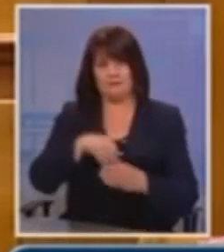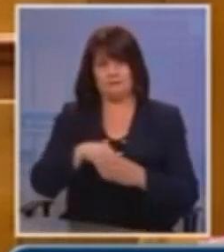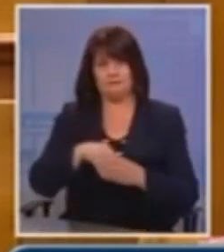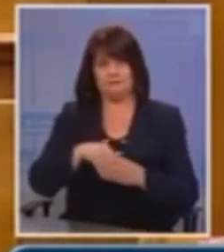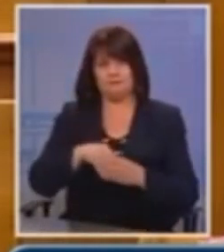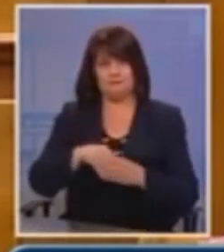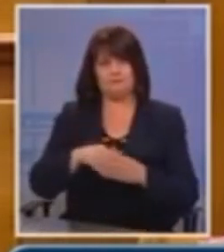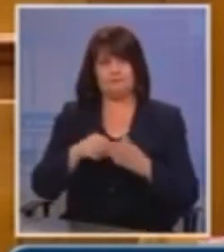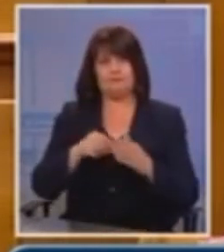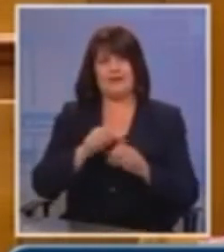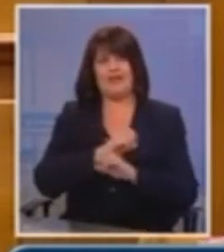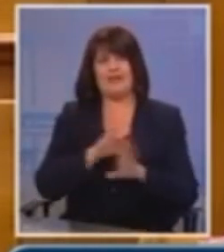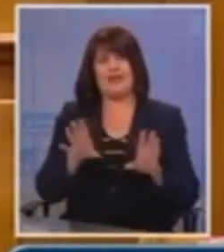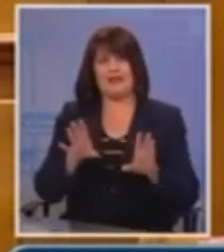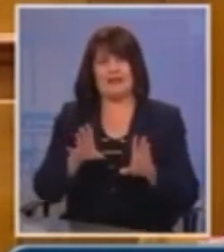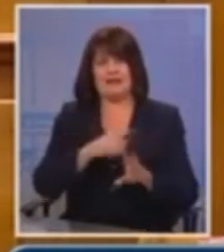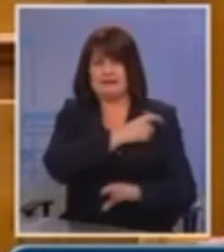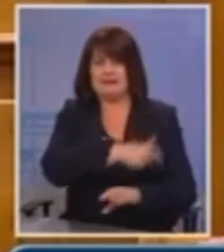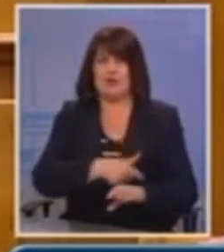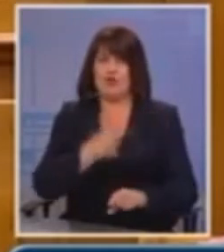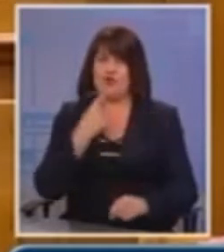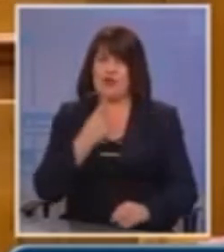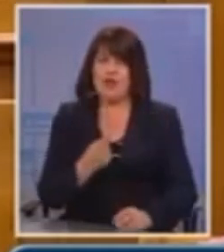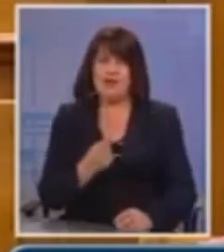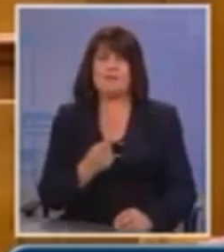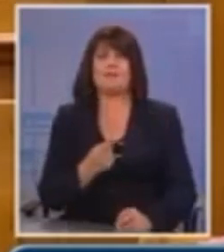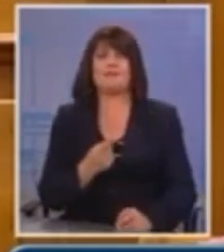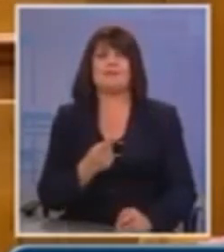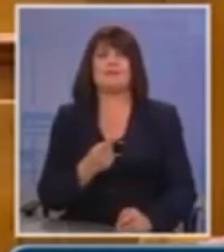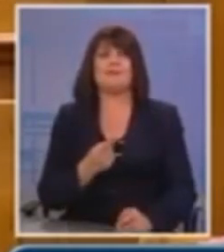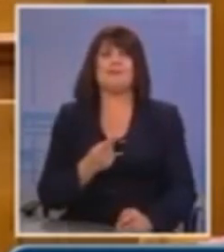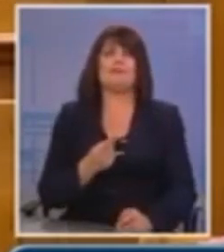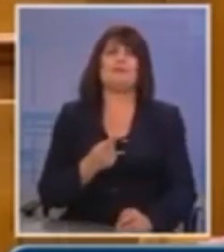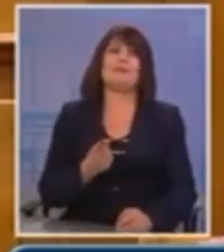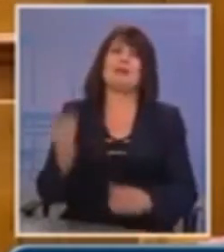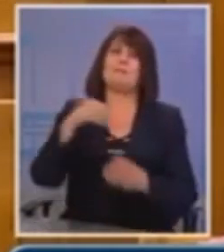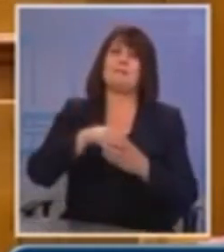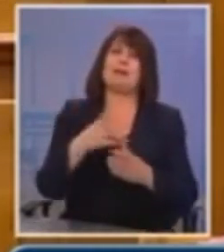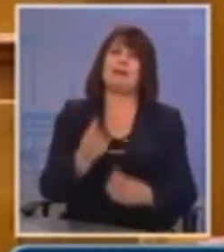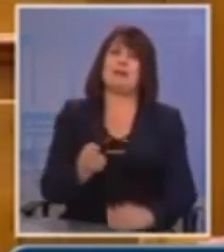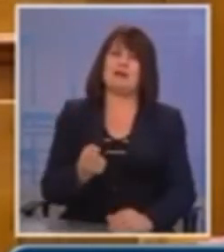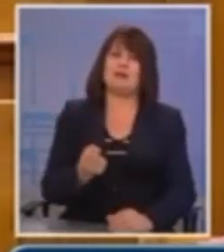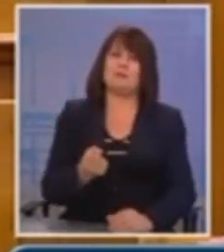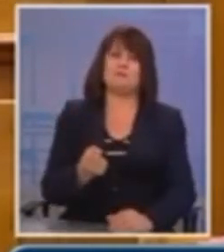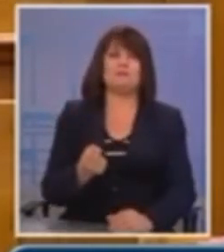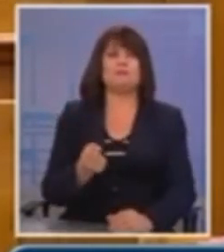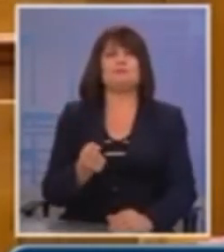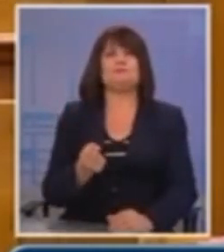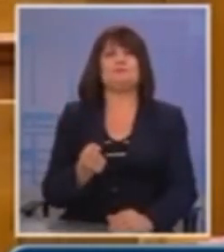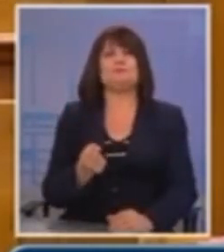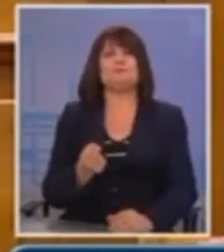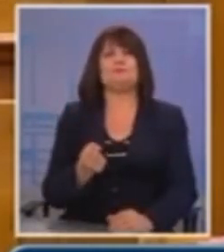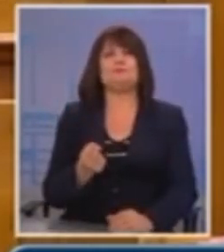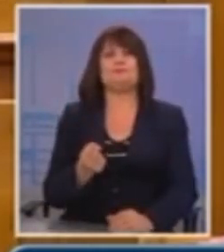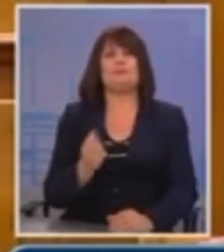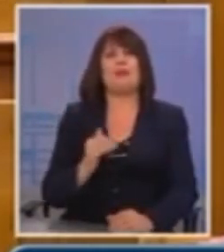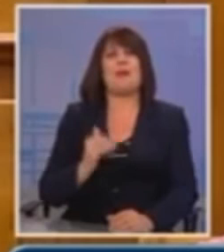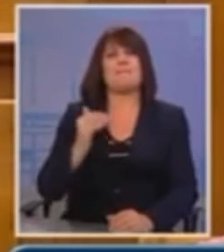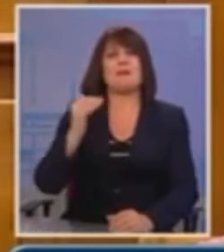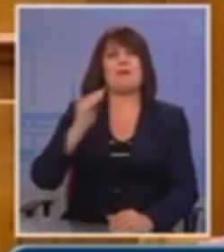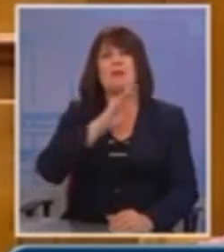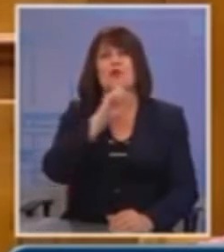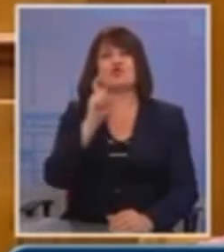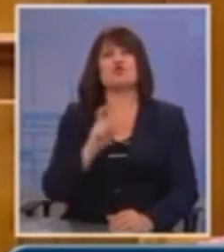Οικουμενική Διακήρυξη των Ηνωμένων Εθνών, συγκαταλέγεται ένα βιωτικό